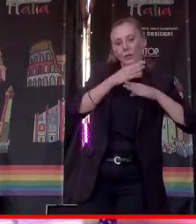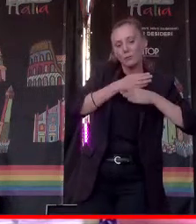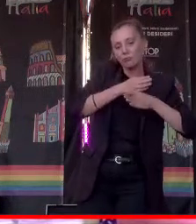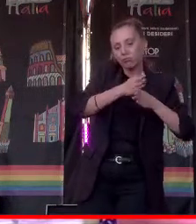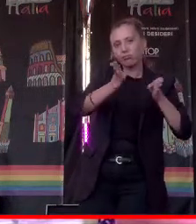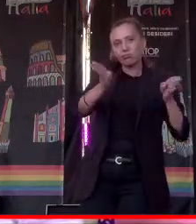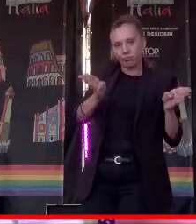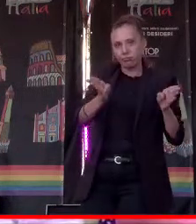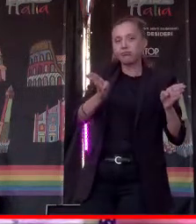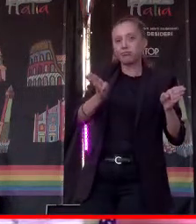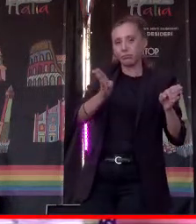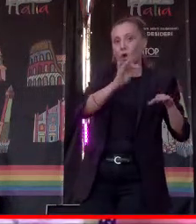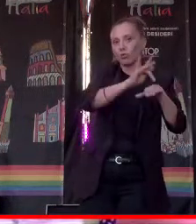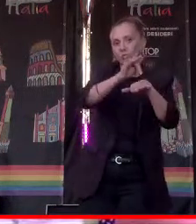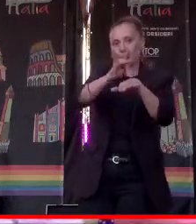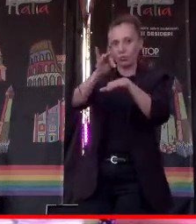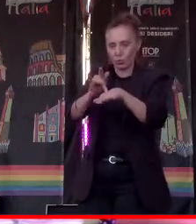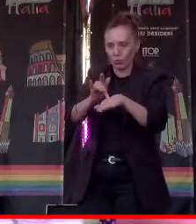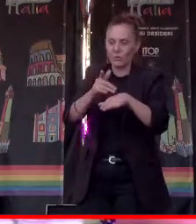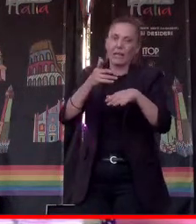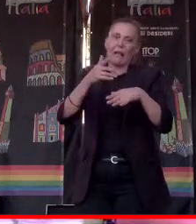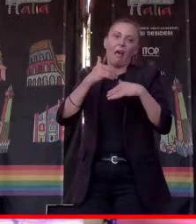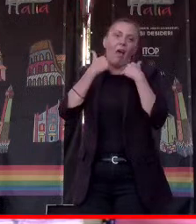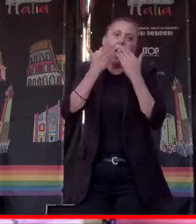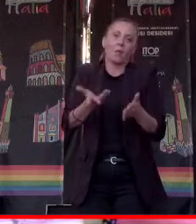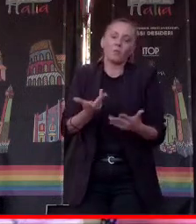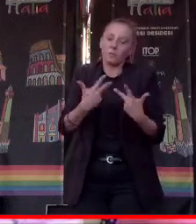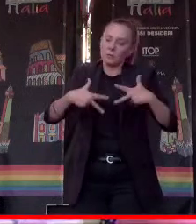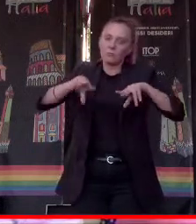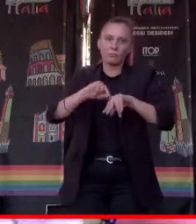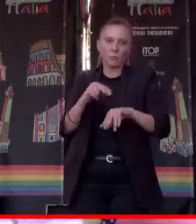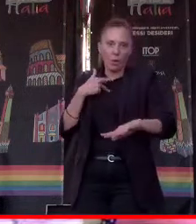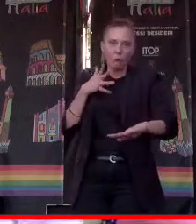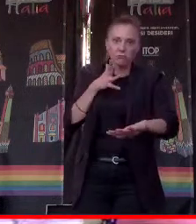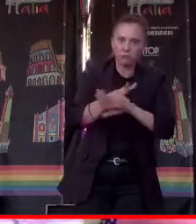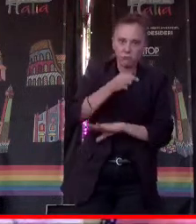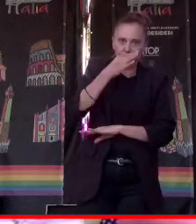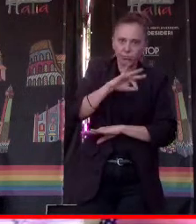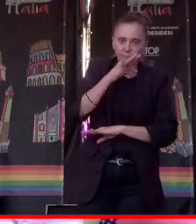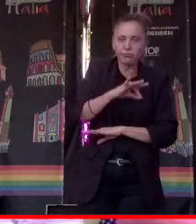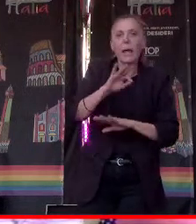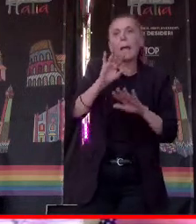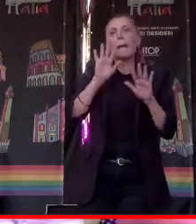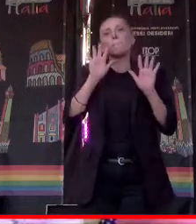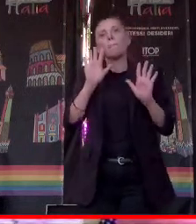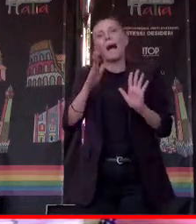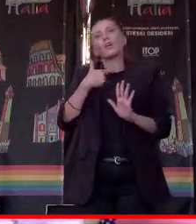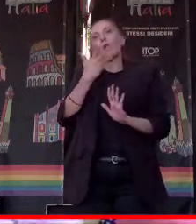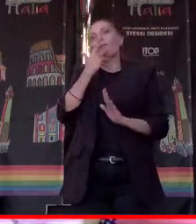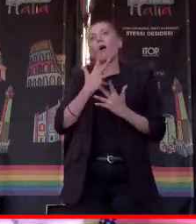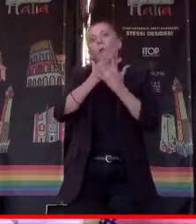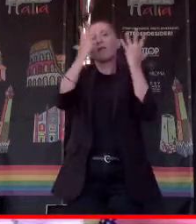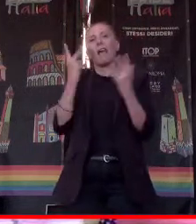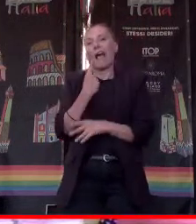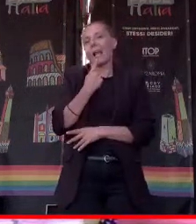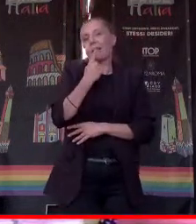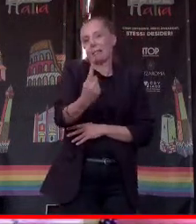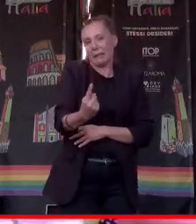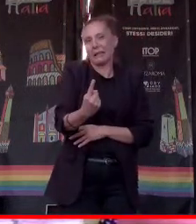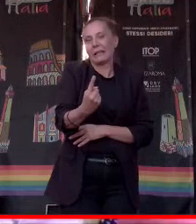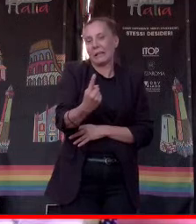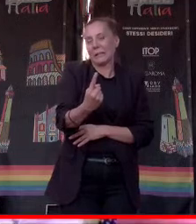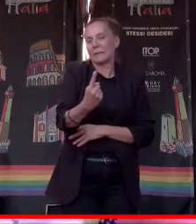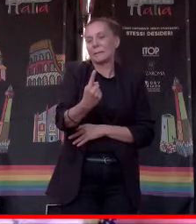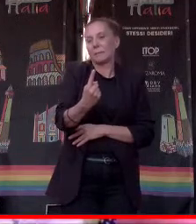negli interventi che mi hanno preceduto, quindi è inutile parlarne. Però voglio fare in qualche modo alcune precisazioni, perché sennò noi